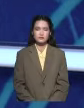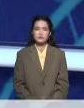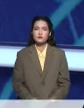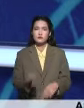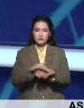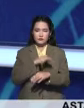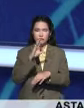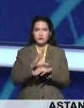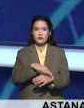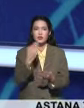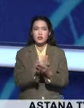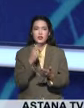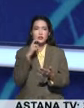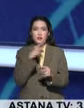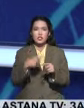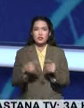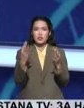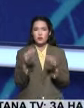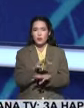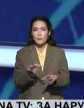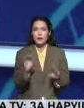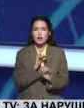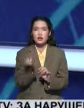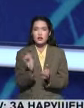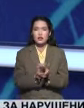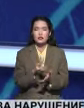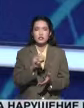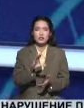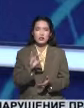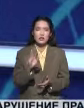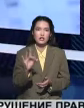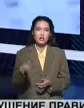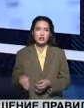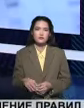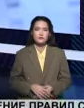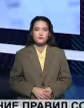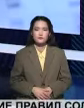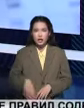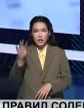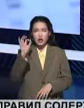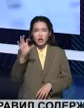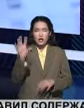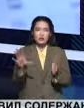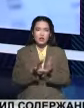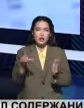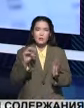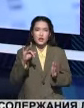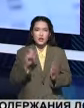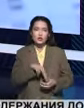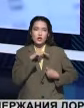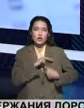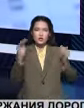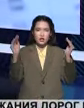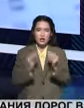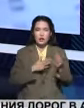Добрый вечер. С новостями экономики в ближайшие несколько минут познакомлю вас я, Мадиар Тельманов. В октябре на электронной бирже труда